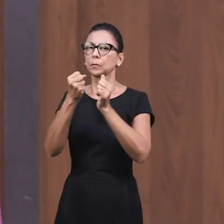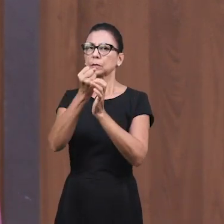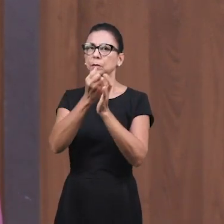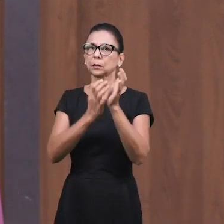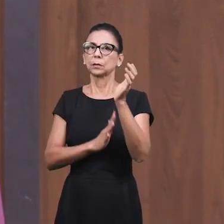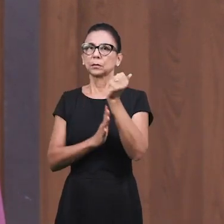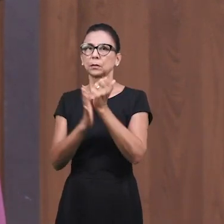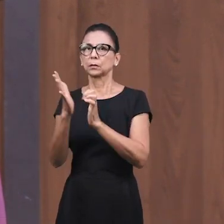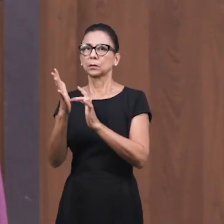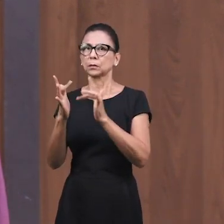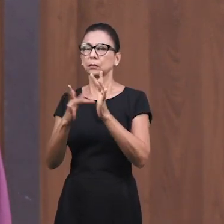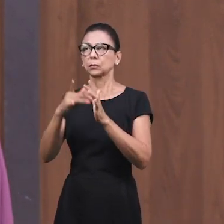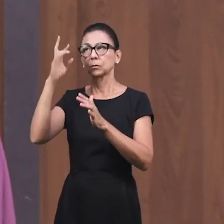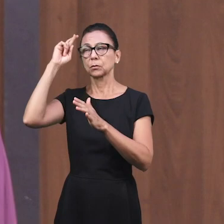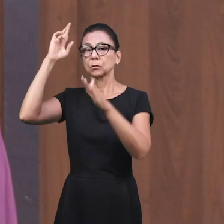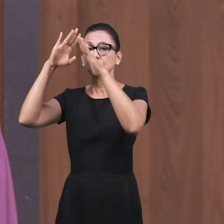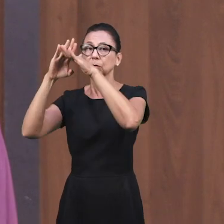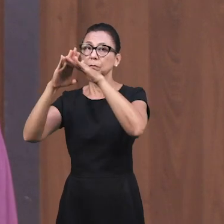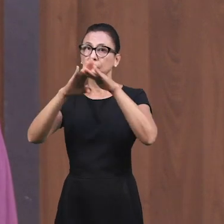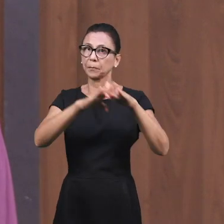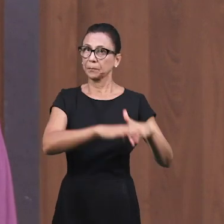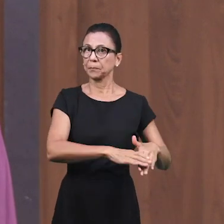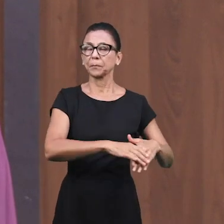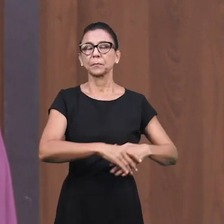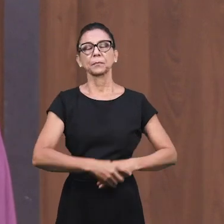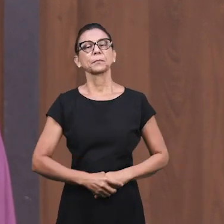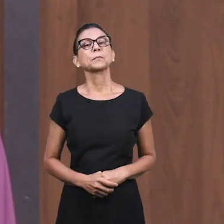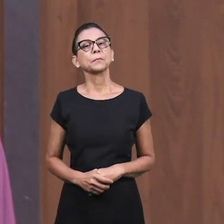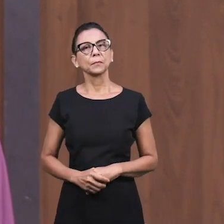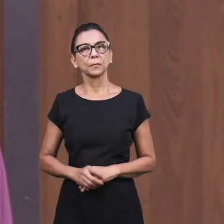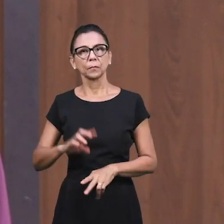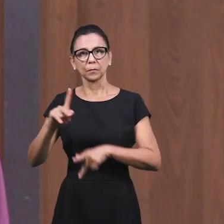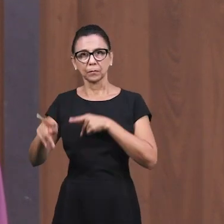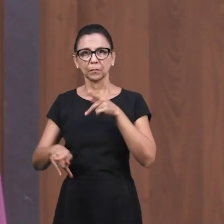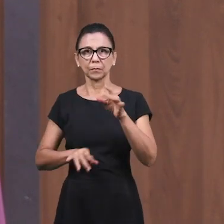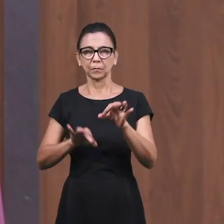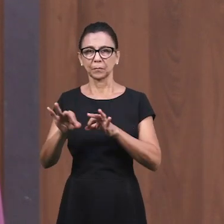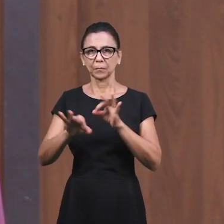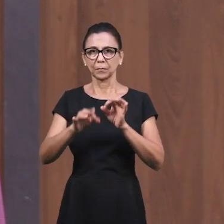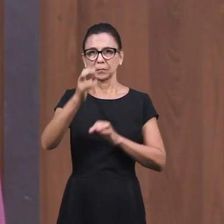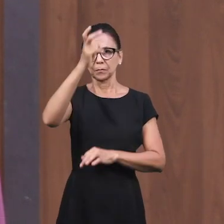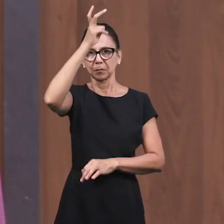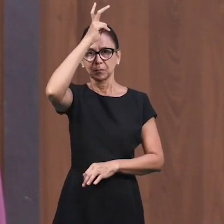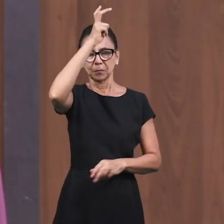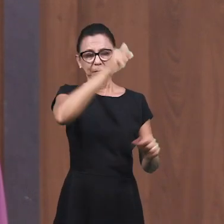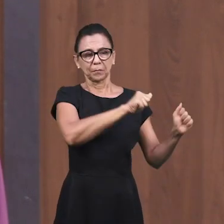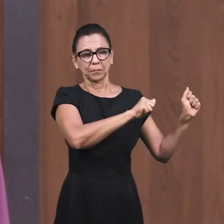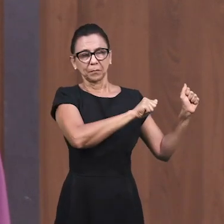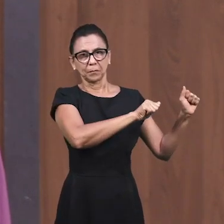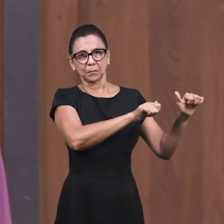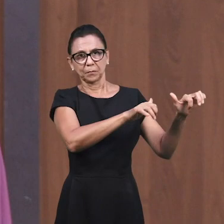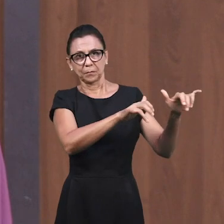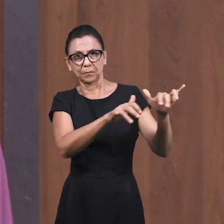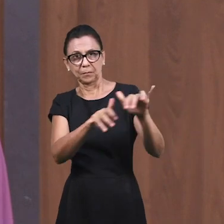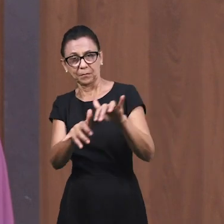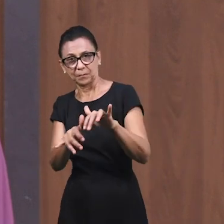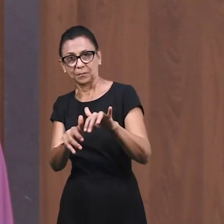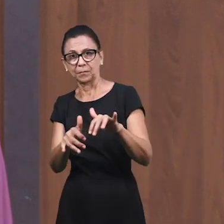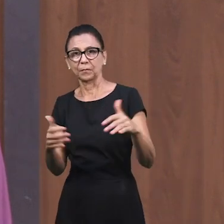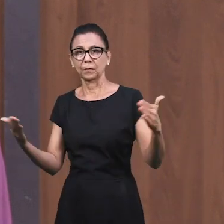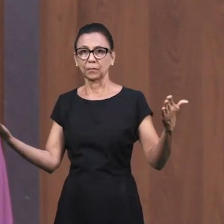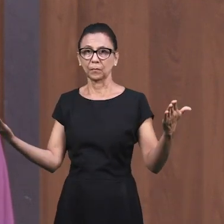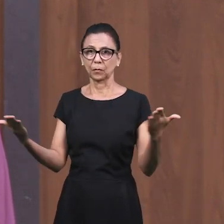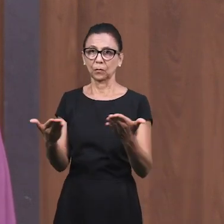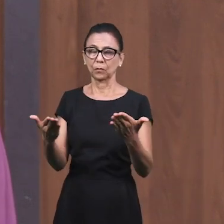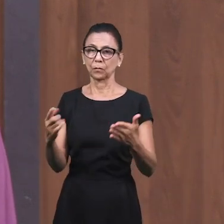Tel comme le peuple s'est préparé pour quitter l'Égypte, l'Église fidèle, il a besoin d'être prête pour le retour de Jésus.